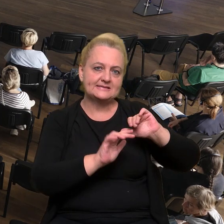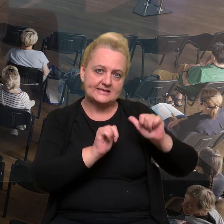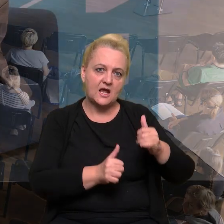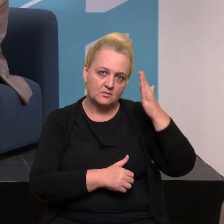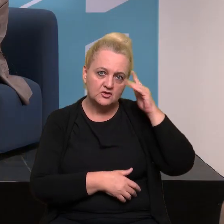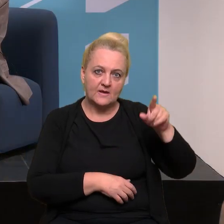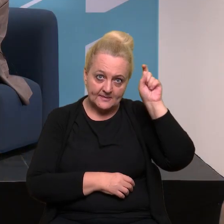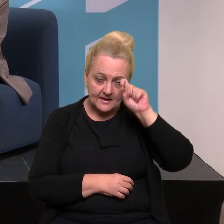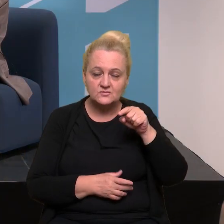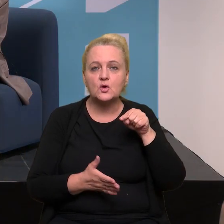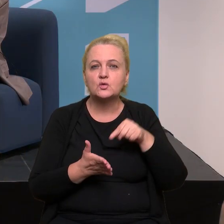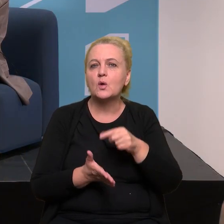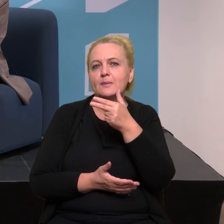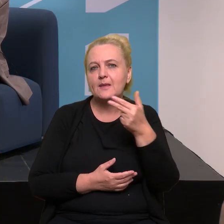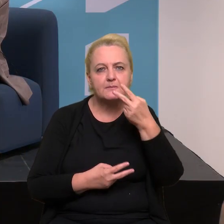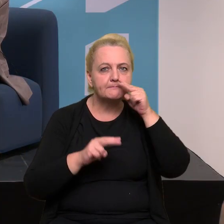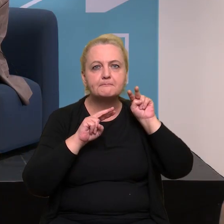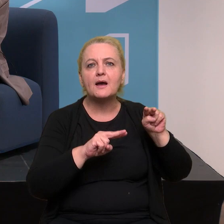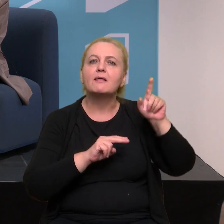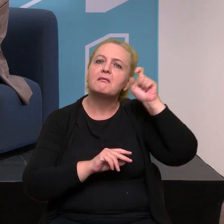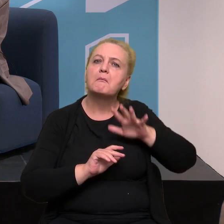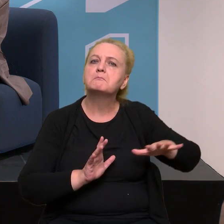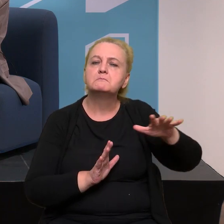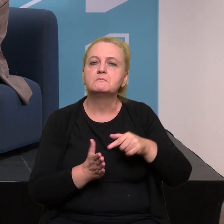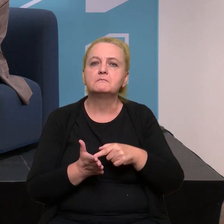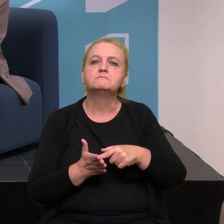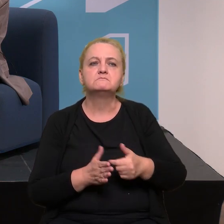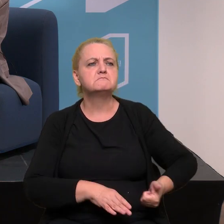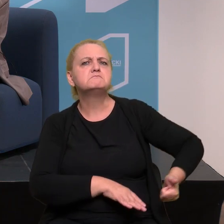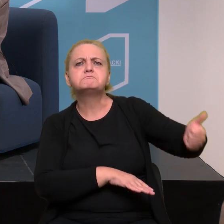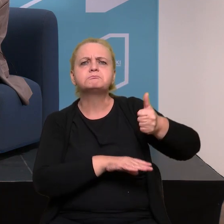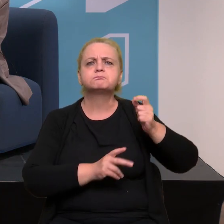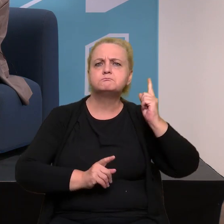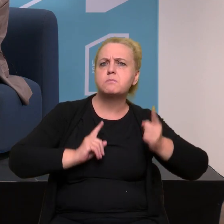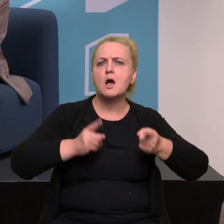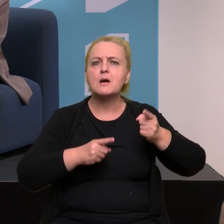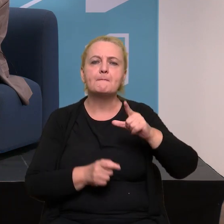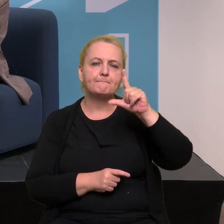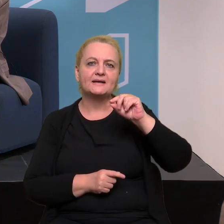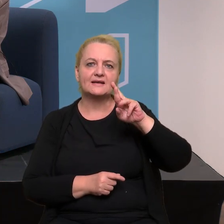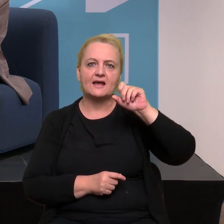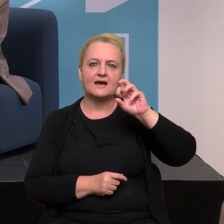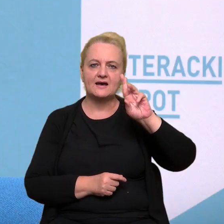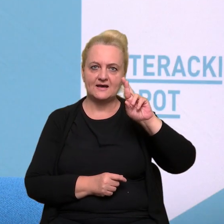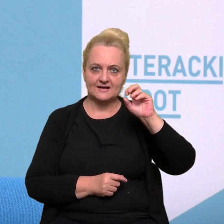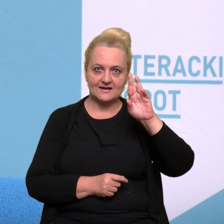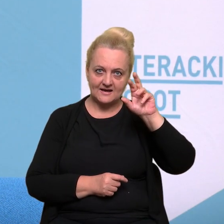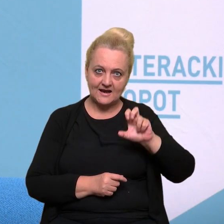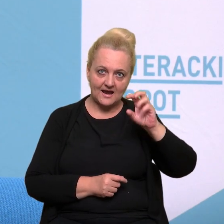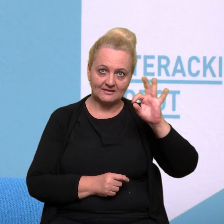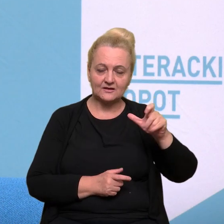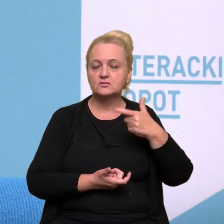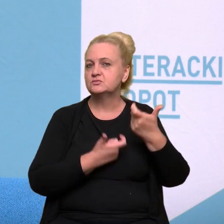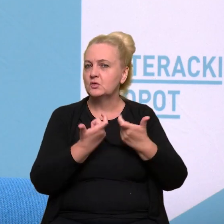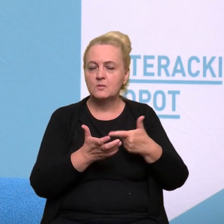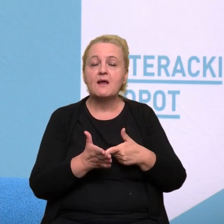Niemczech, jest ten temat postrzegany w Niemczech, temat patriarchatu? Co się robi, żeby z nim